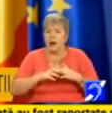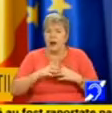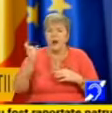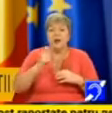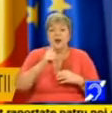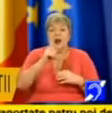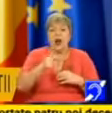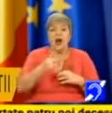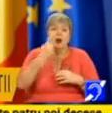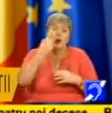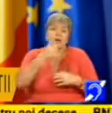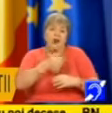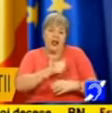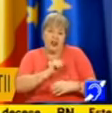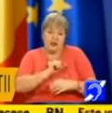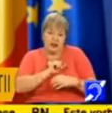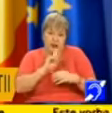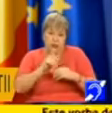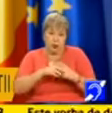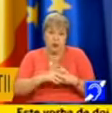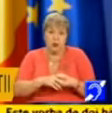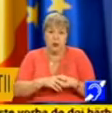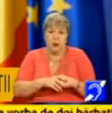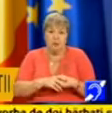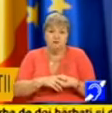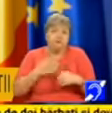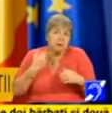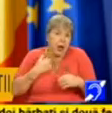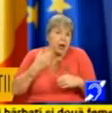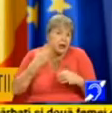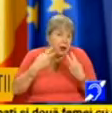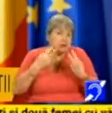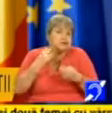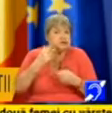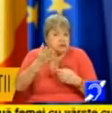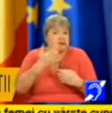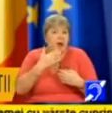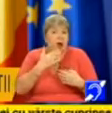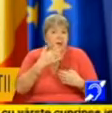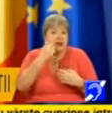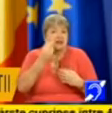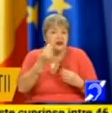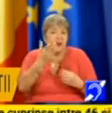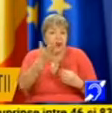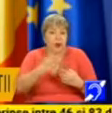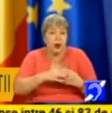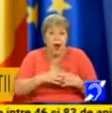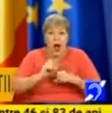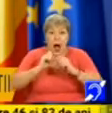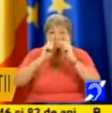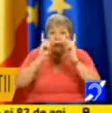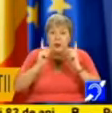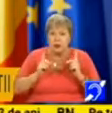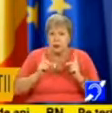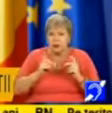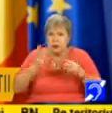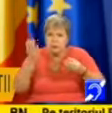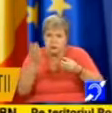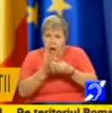un institut de altfel bine cotat, a apărut o documentație